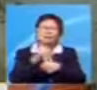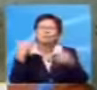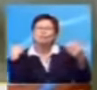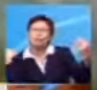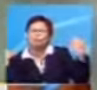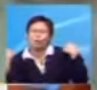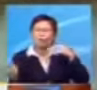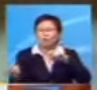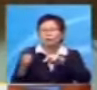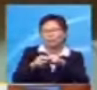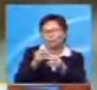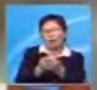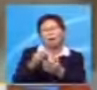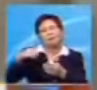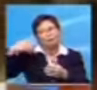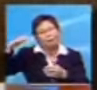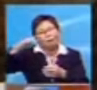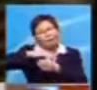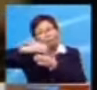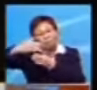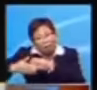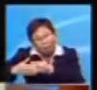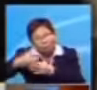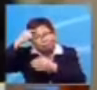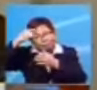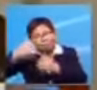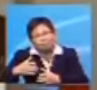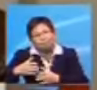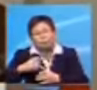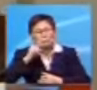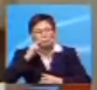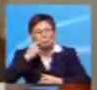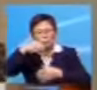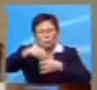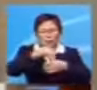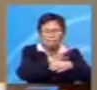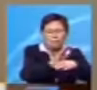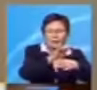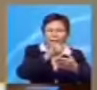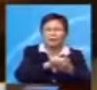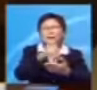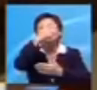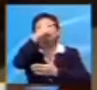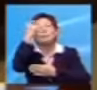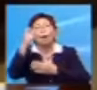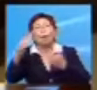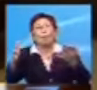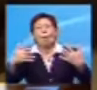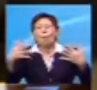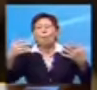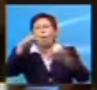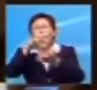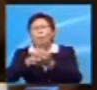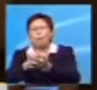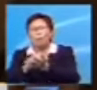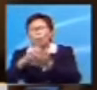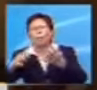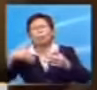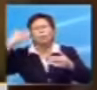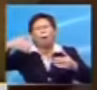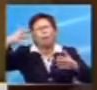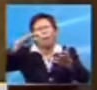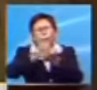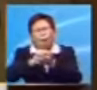pendapatan namun akhirnya mereka mengambil keputusan untuk serius dalam perniagaan ini memandangkan permintaan yang tinggi dari hari ke